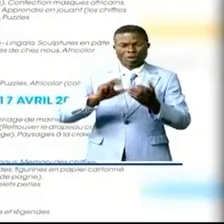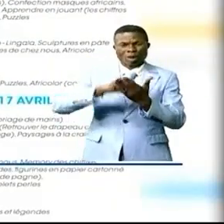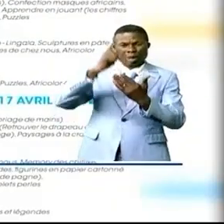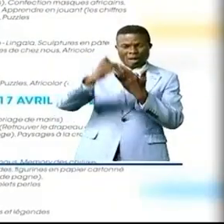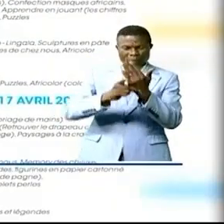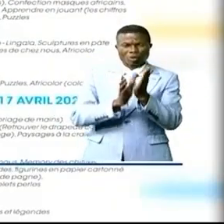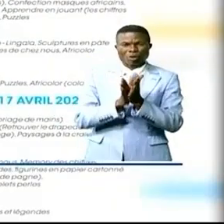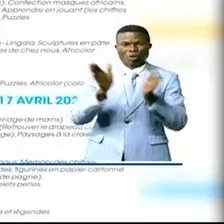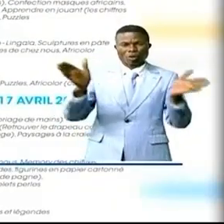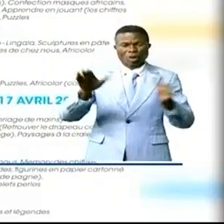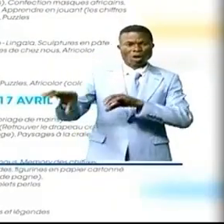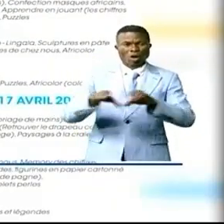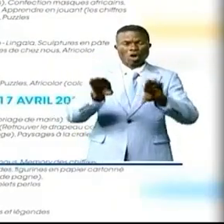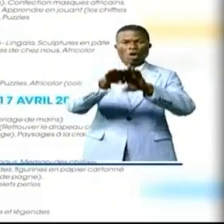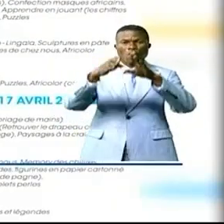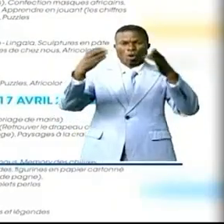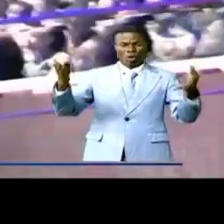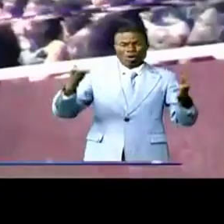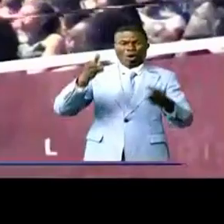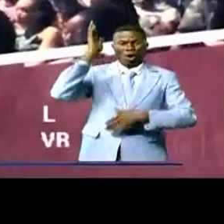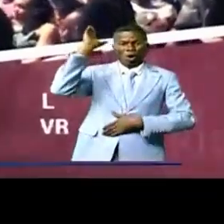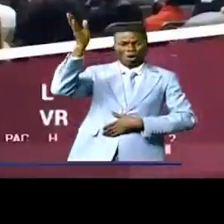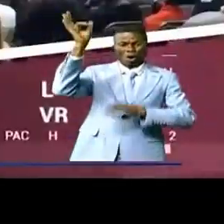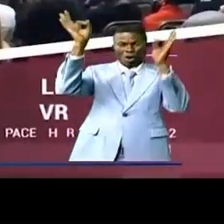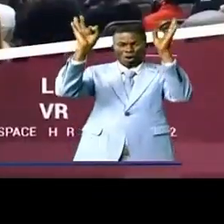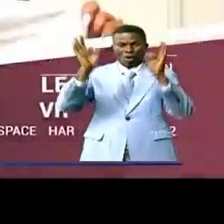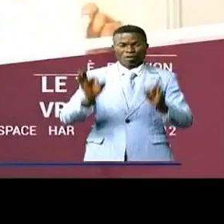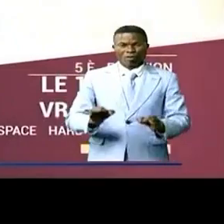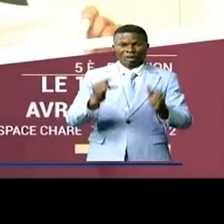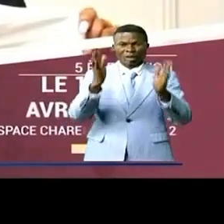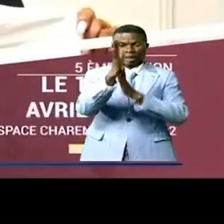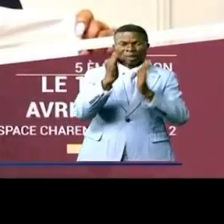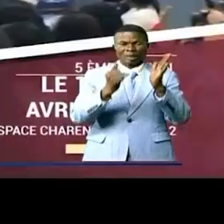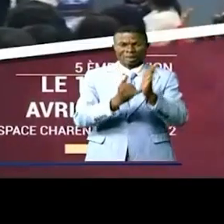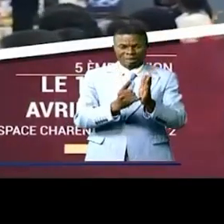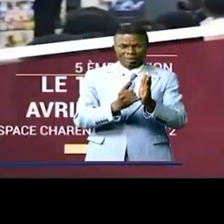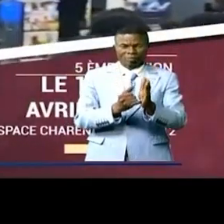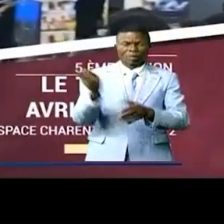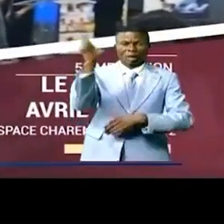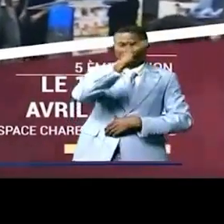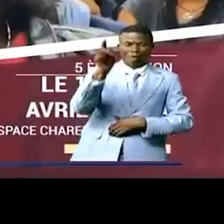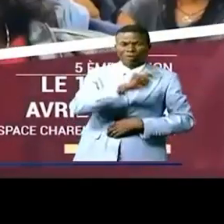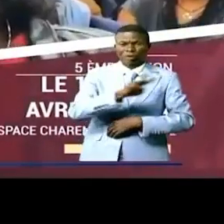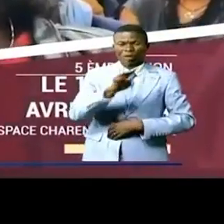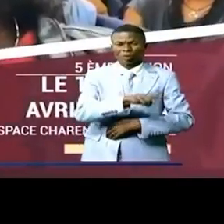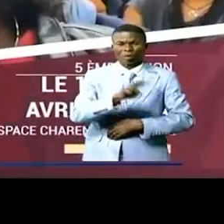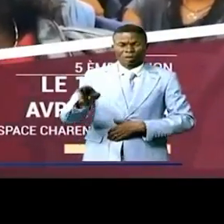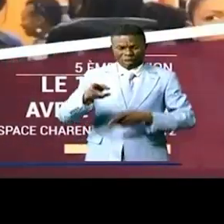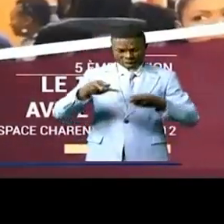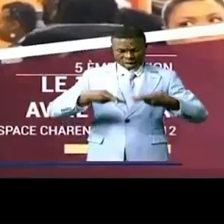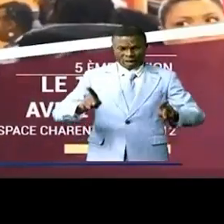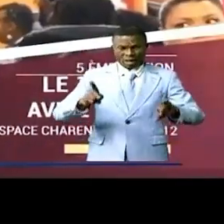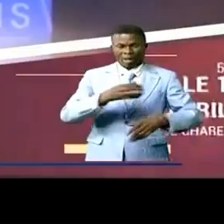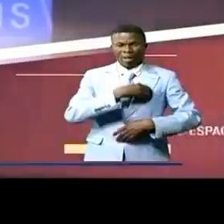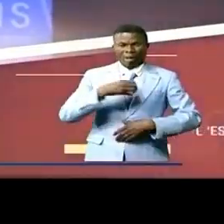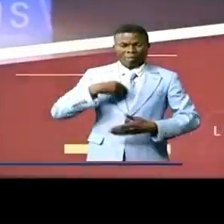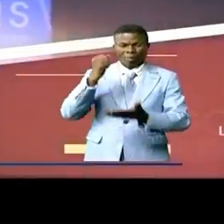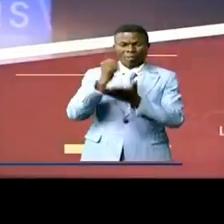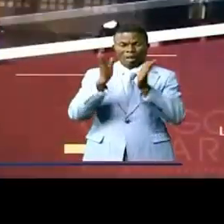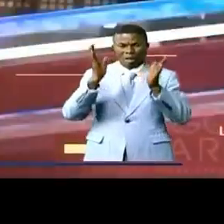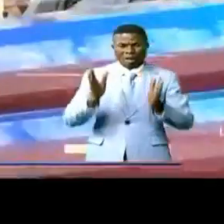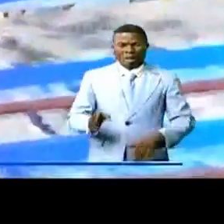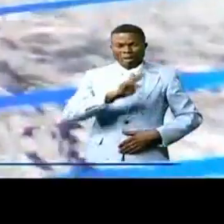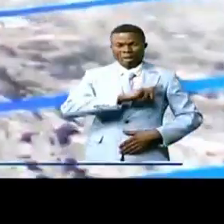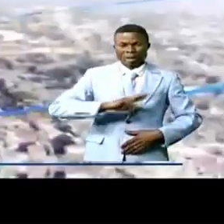la cérémonie d'ouverture dé ces forums prévus c'est samedi 16 avril 2022 sous la houlette des madame la masa d'heure de la